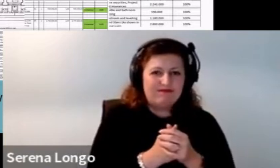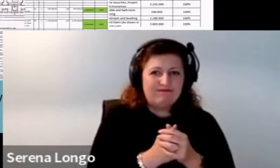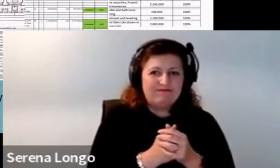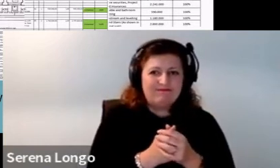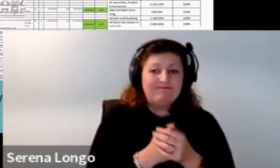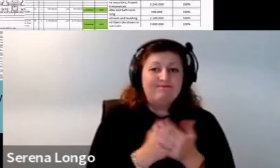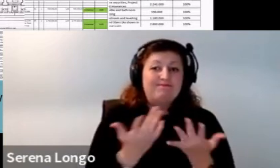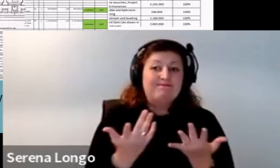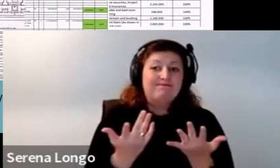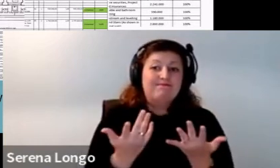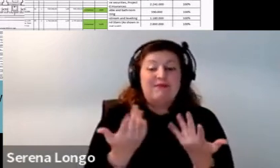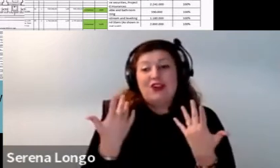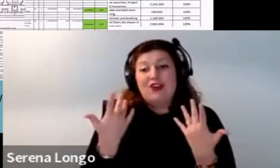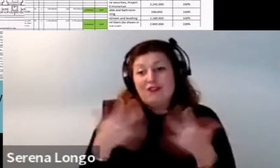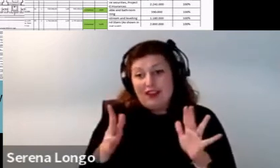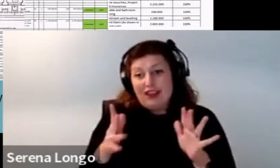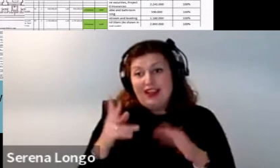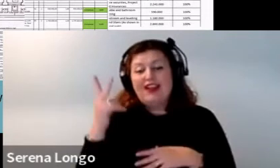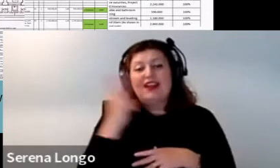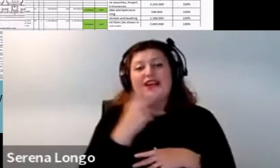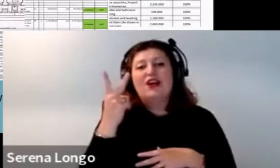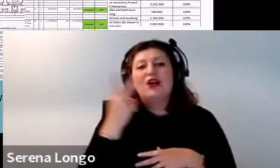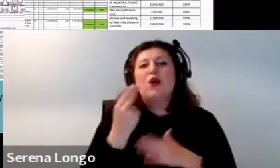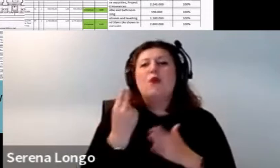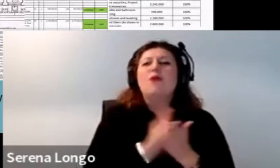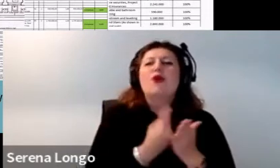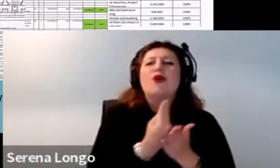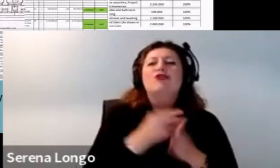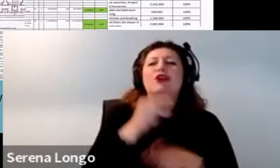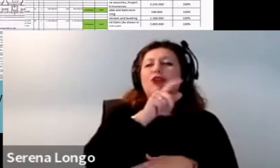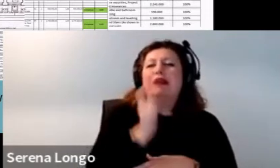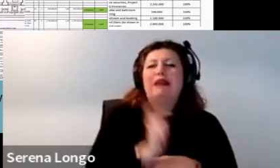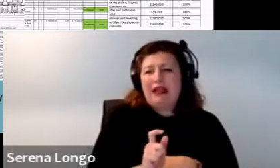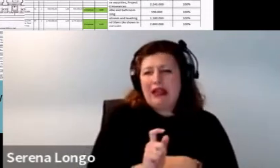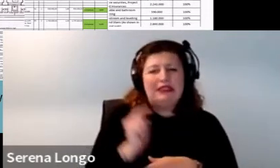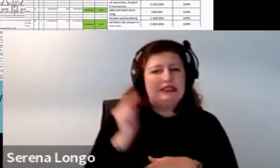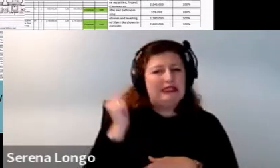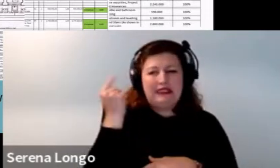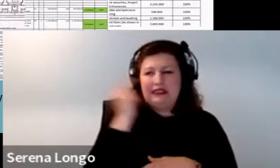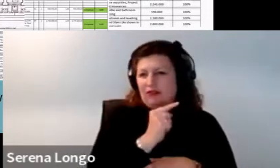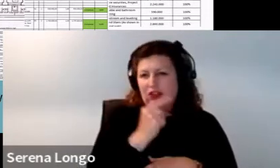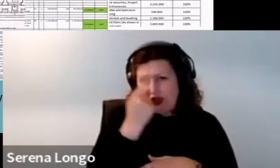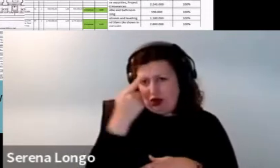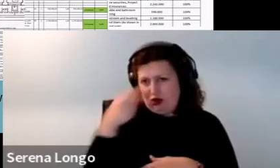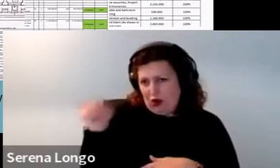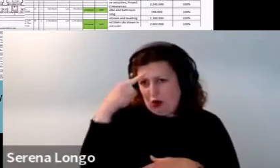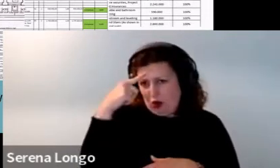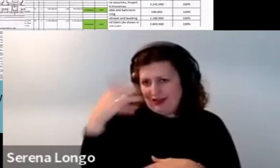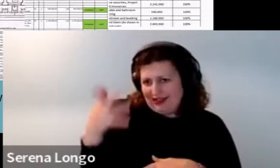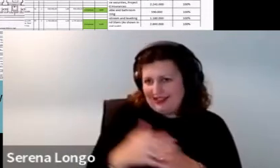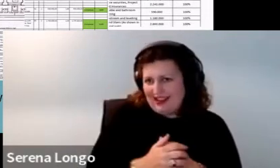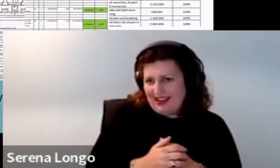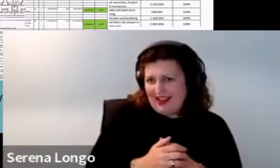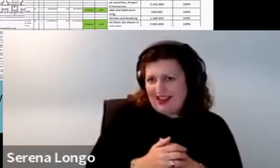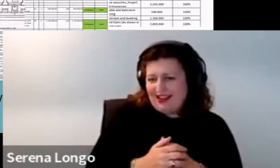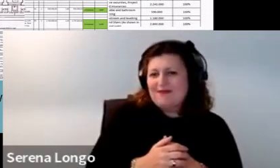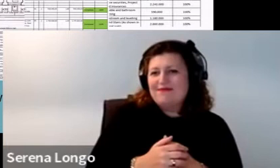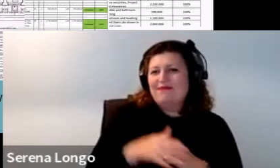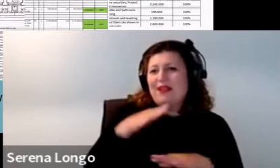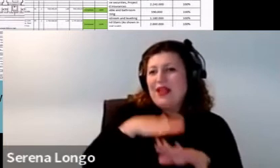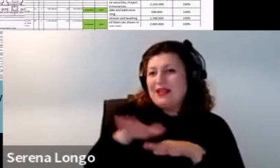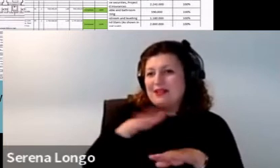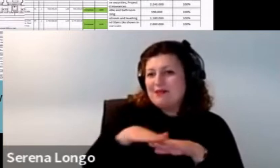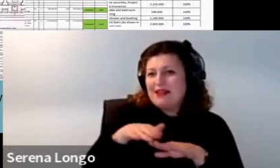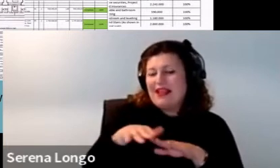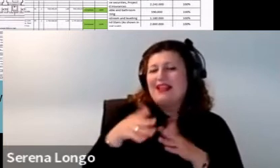Ora, già è difficile progettare in Italia, dato che immagino molti di voi abbiano esperienza in Italia,